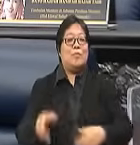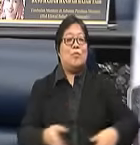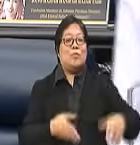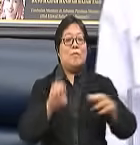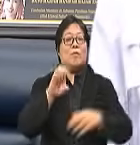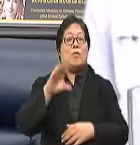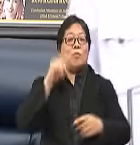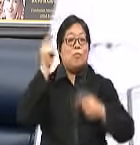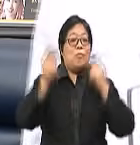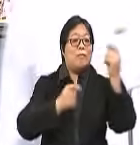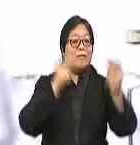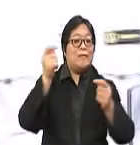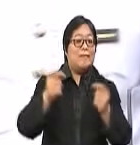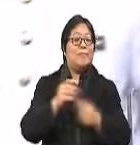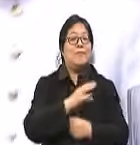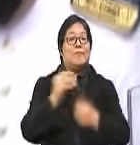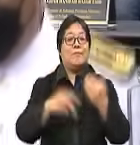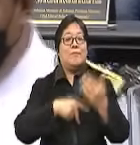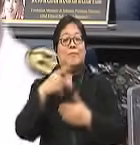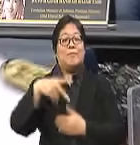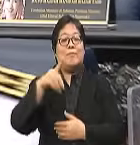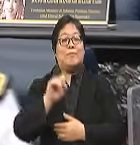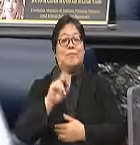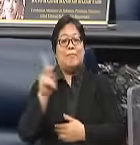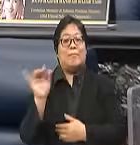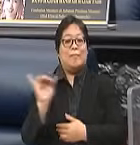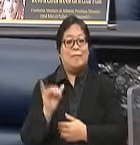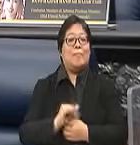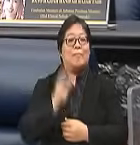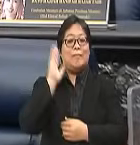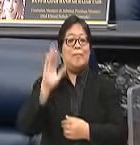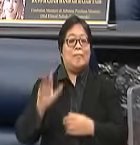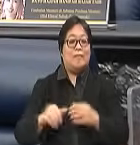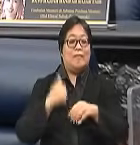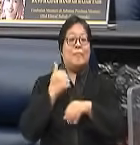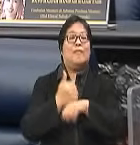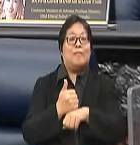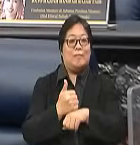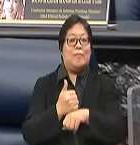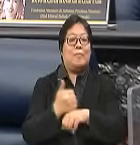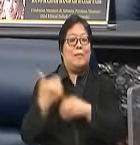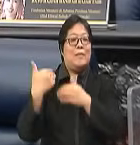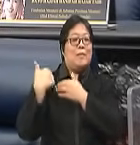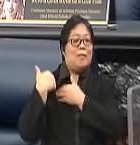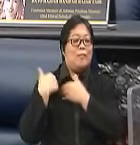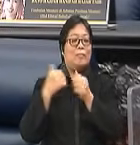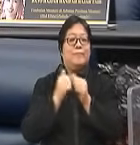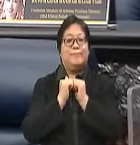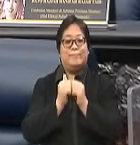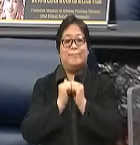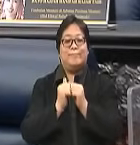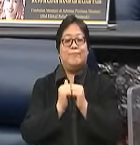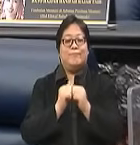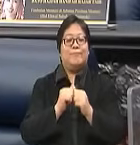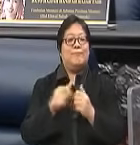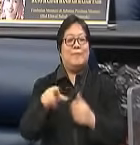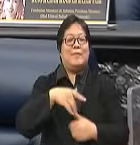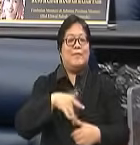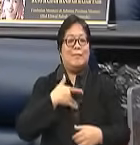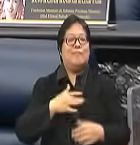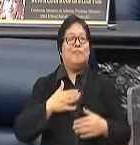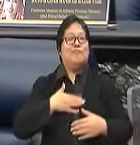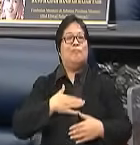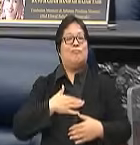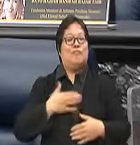ecotourism netizen dan program diet ke ini juga akan mewujudkan Deva tanggung jawab bersama dan sensor kilominx